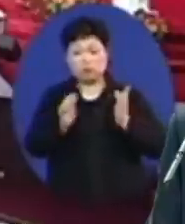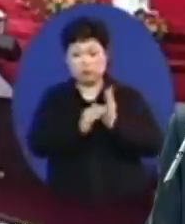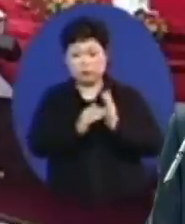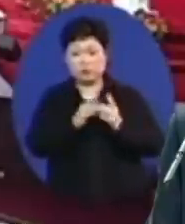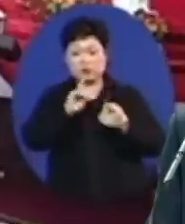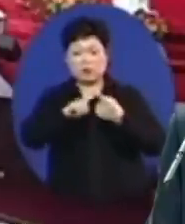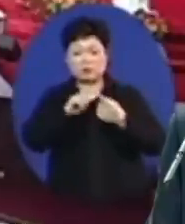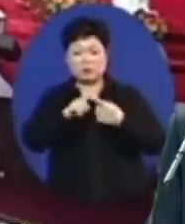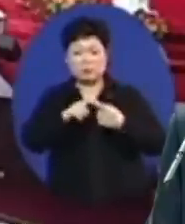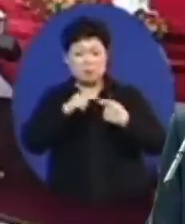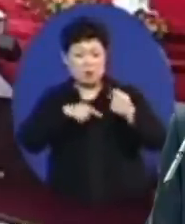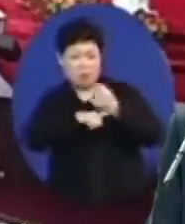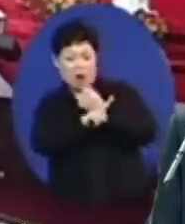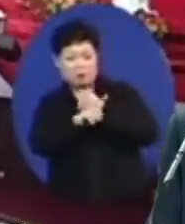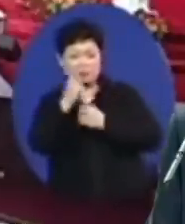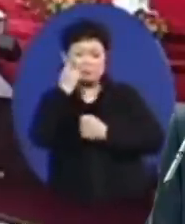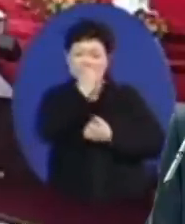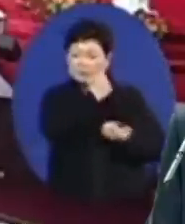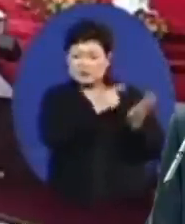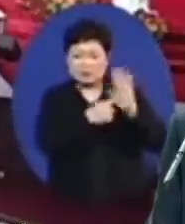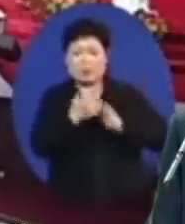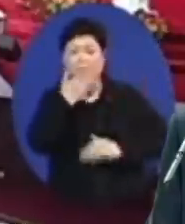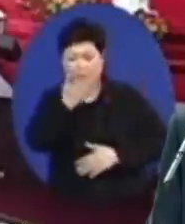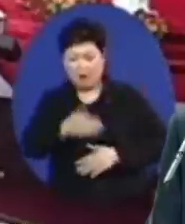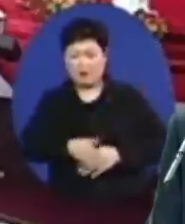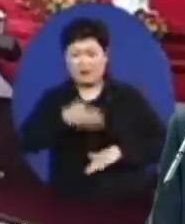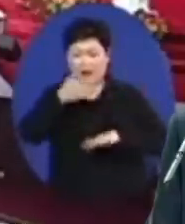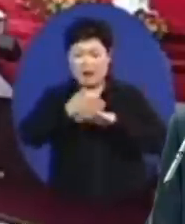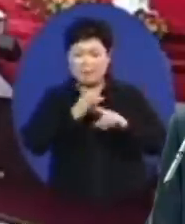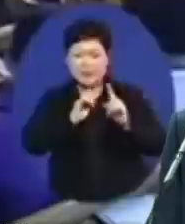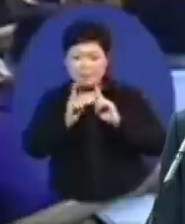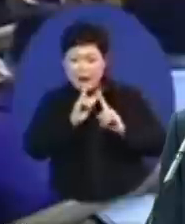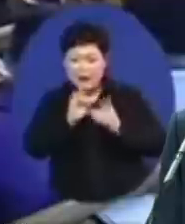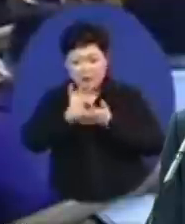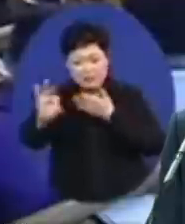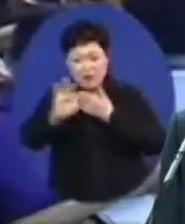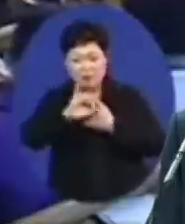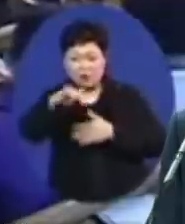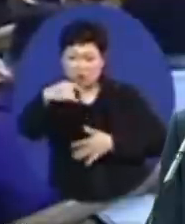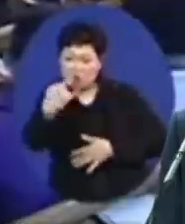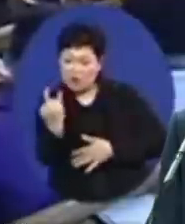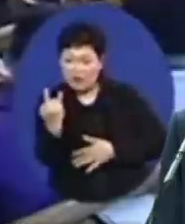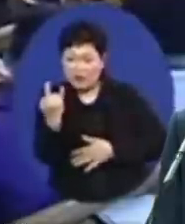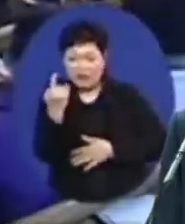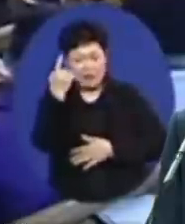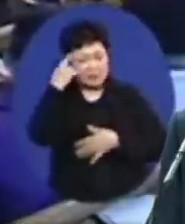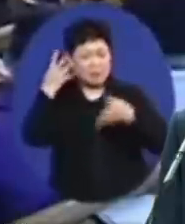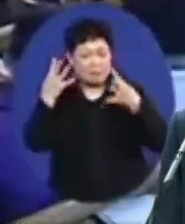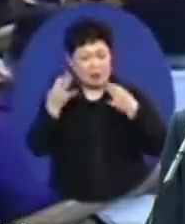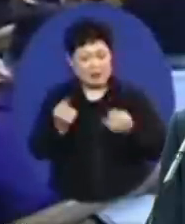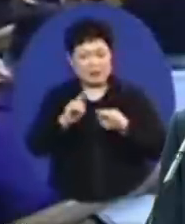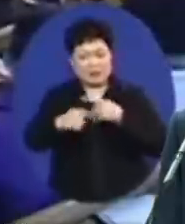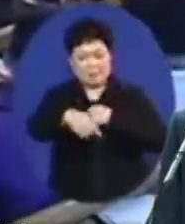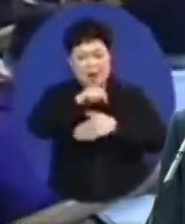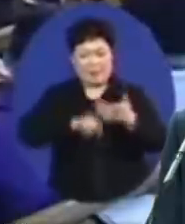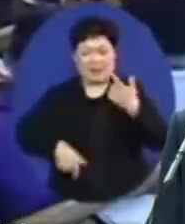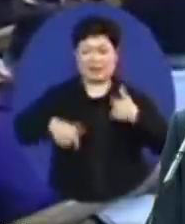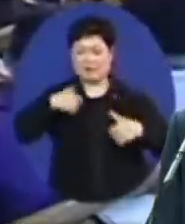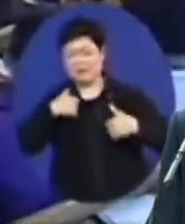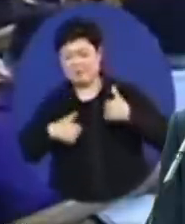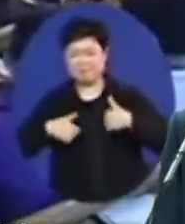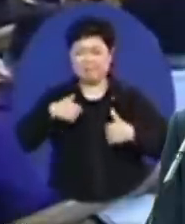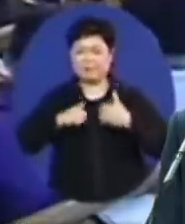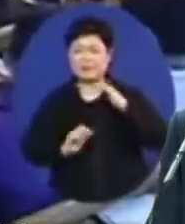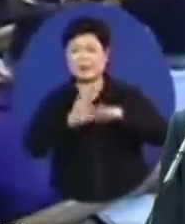검증되었다는 것입니다. 우리가 감사라는 말을 하면 우리의 뇌는 감사에 해당되는 많은 자료들을 끌어내어 마음의 기쁨이 넘치게